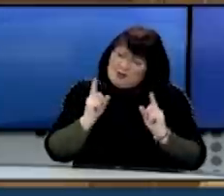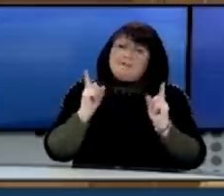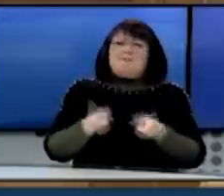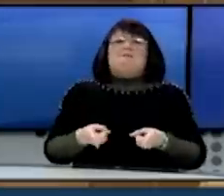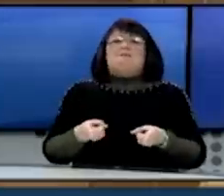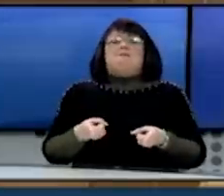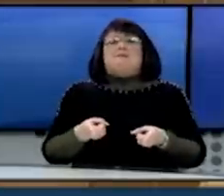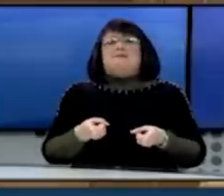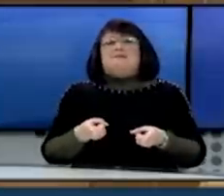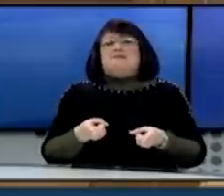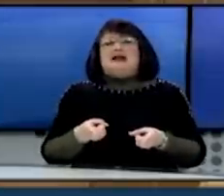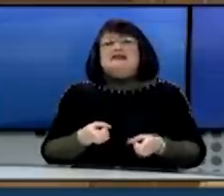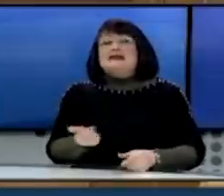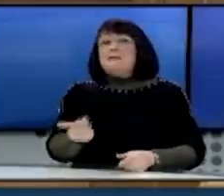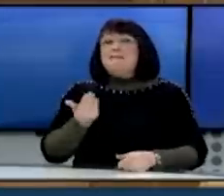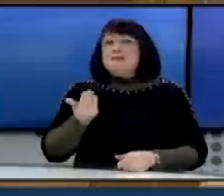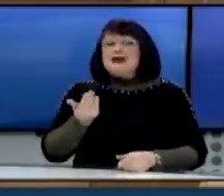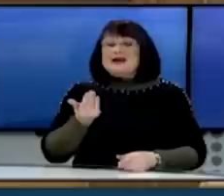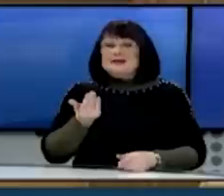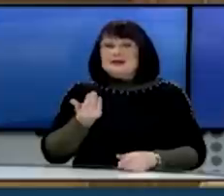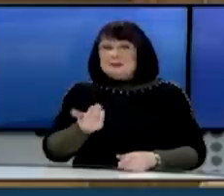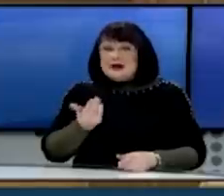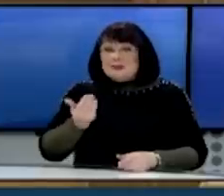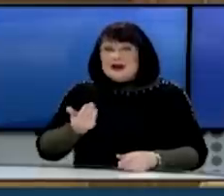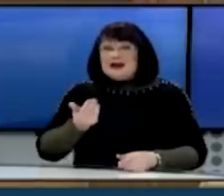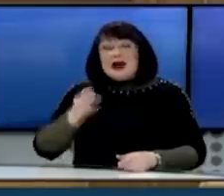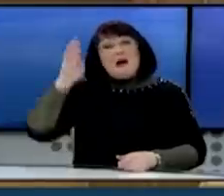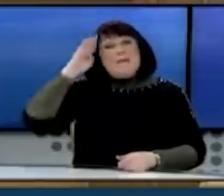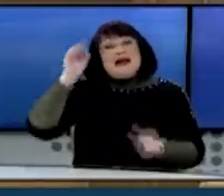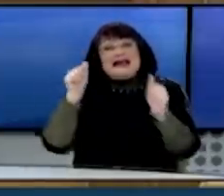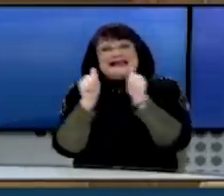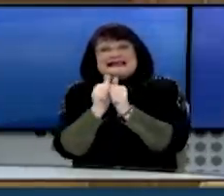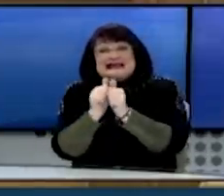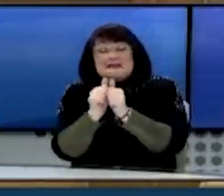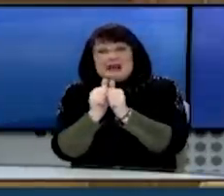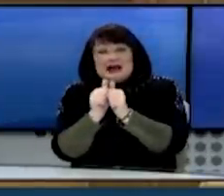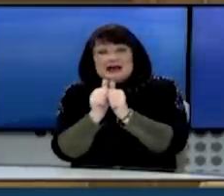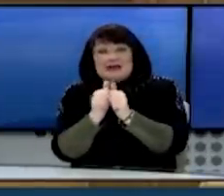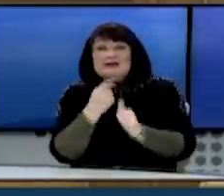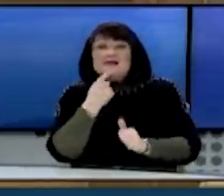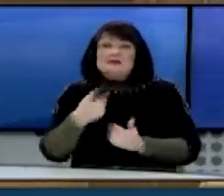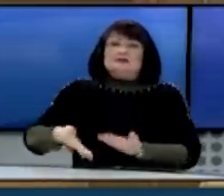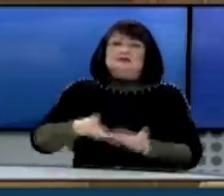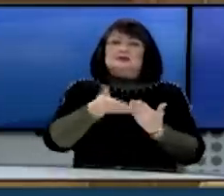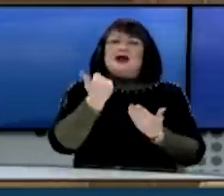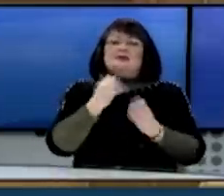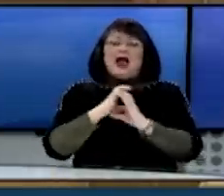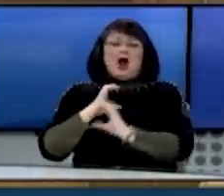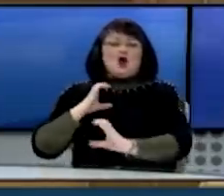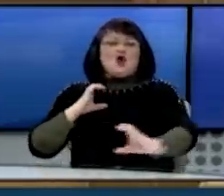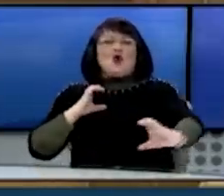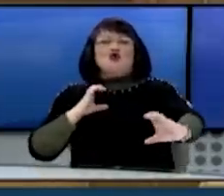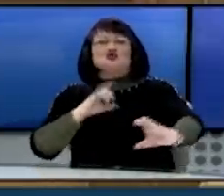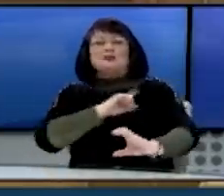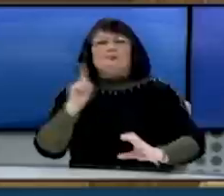Και πριν αλέκτορ φωνήσε, ήρθαν οι σύμμαχοι, οι Αμερικάνοι, να αποσύρουν τη στήριξή τους στον αγωγό για